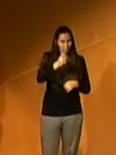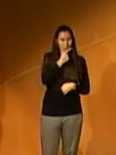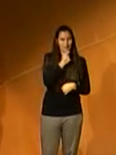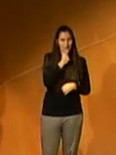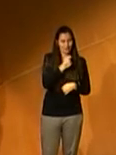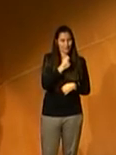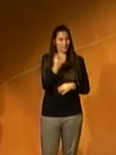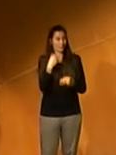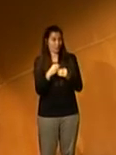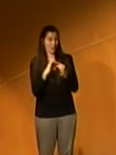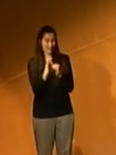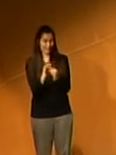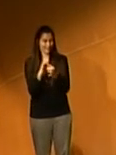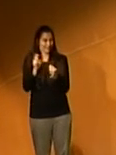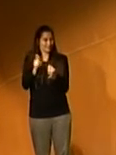lien.